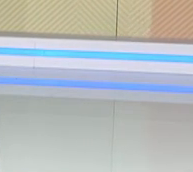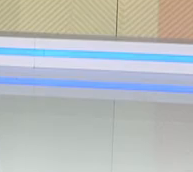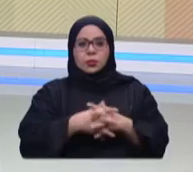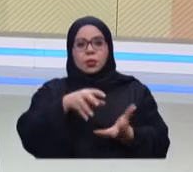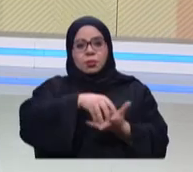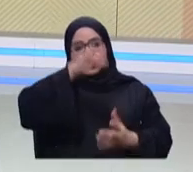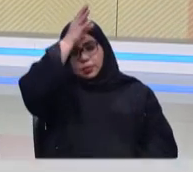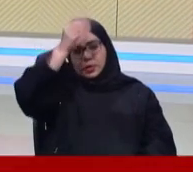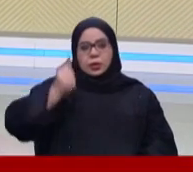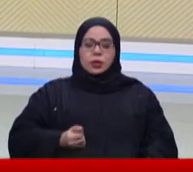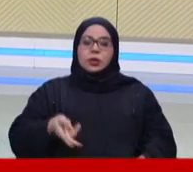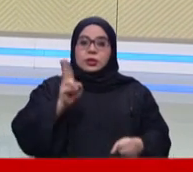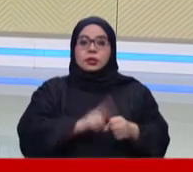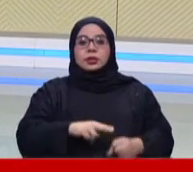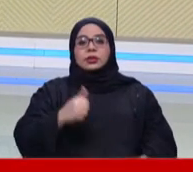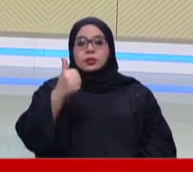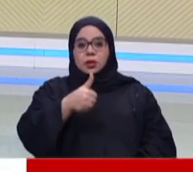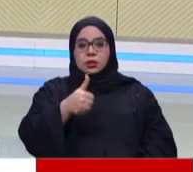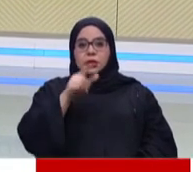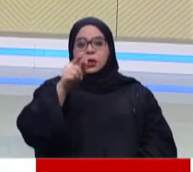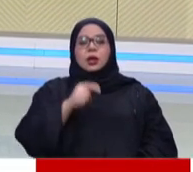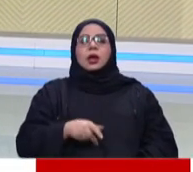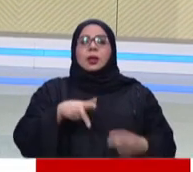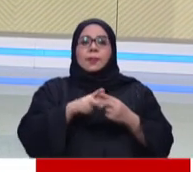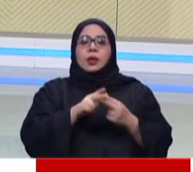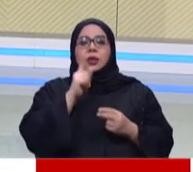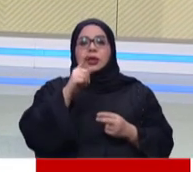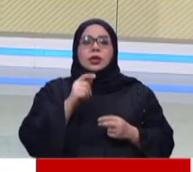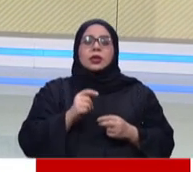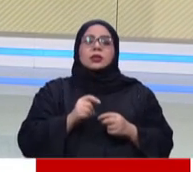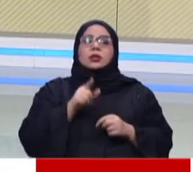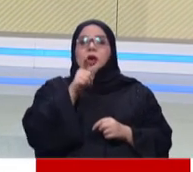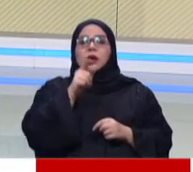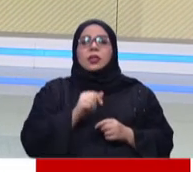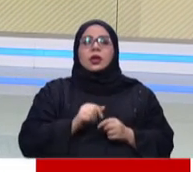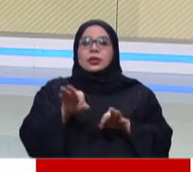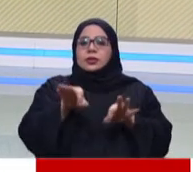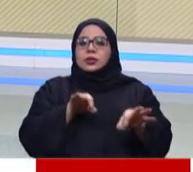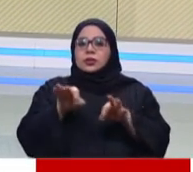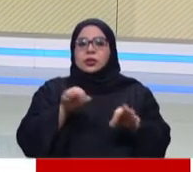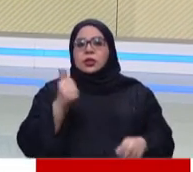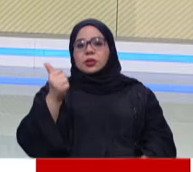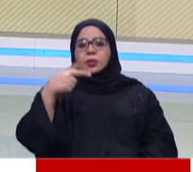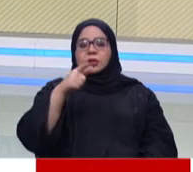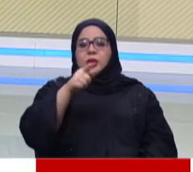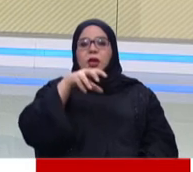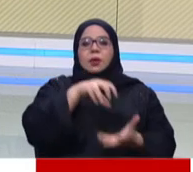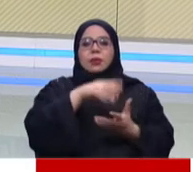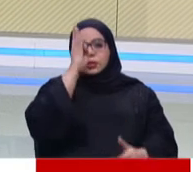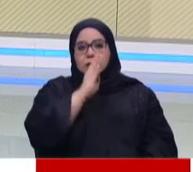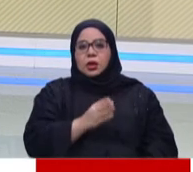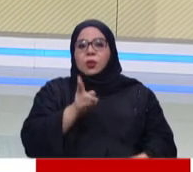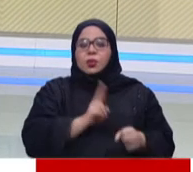شاركت مملكة البحرين للمرة السادسة في معرض العمارة الدولي 17 في مدينة البندقية